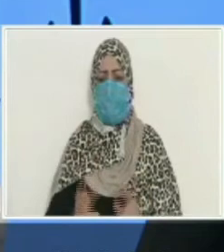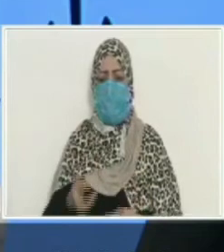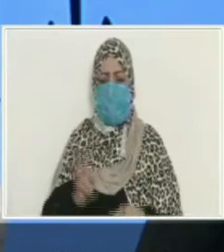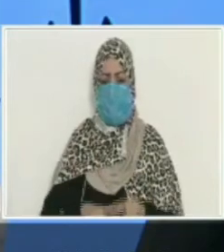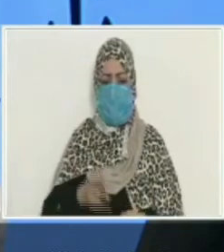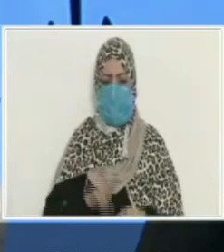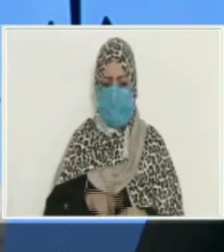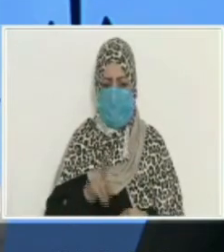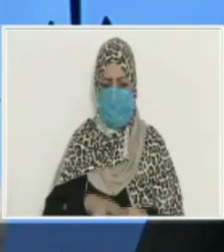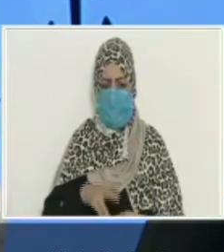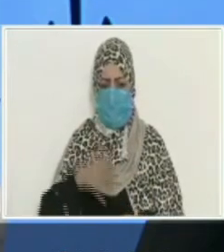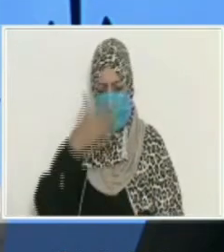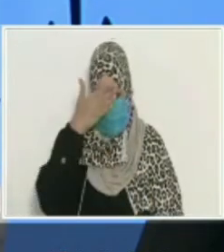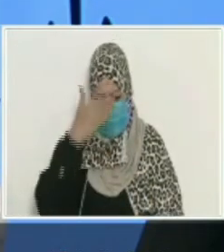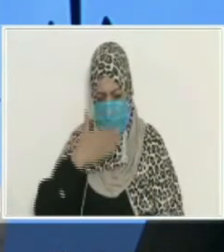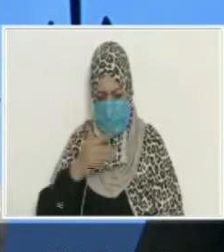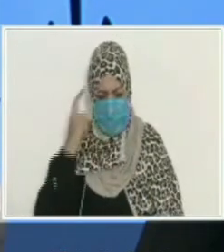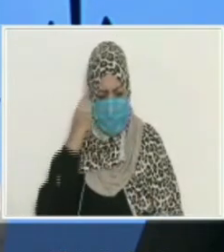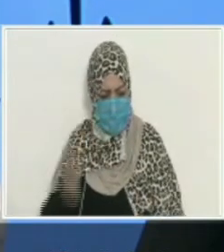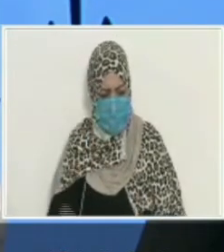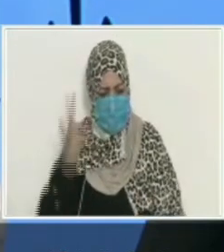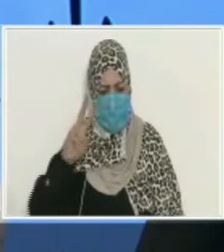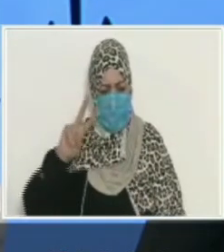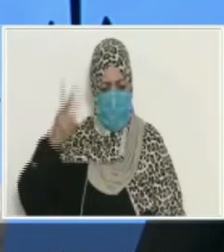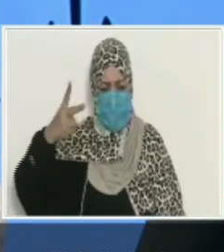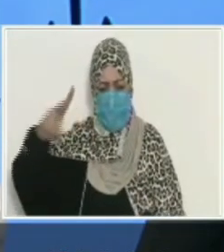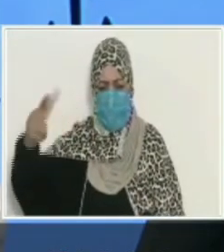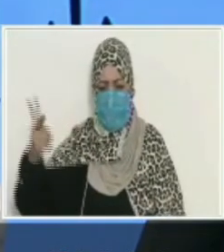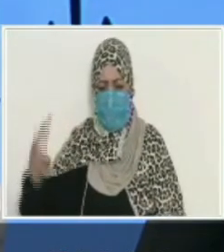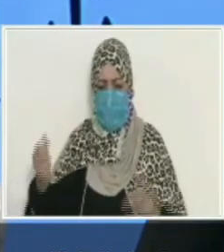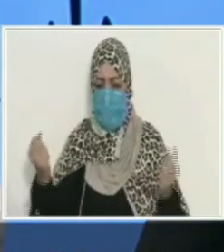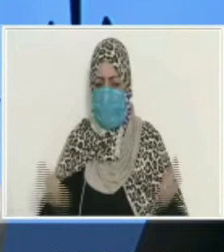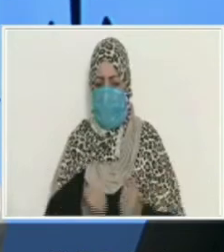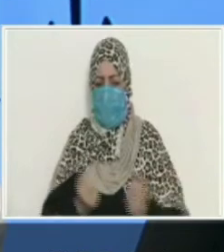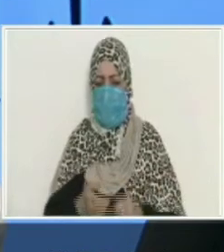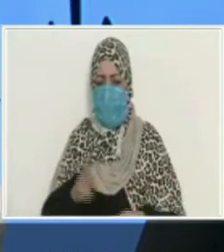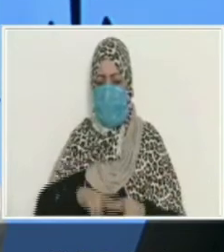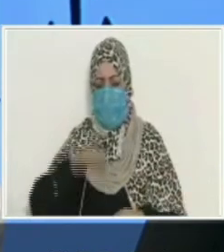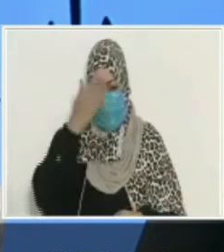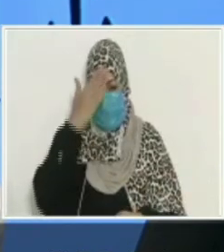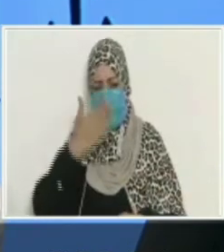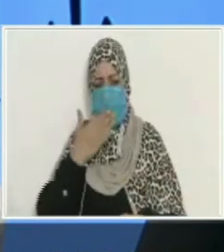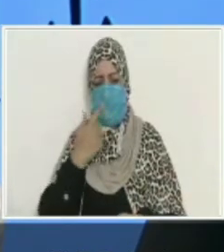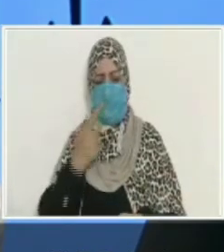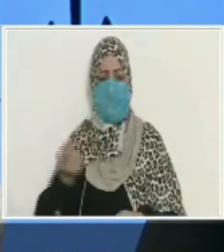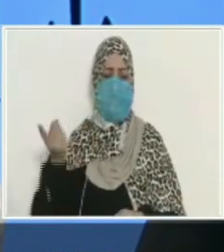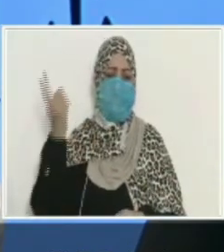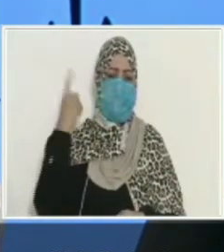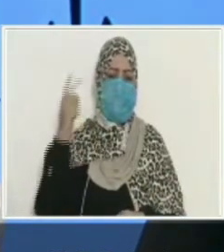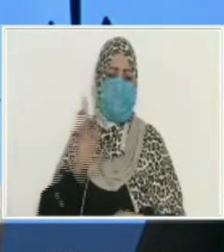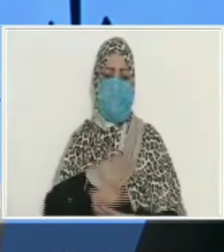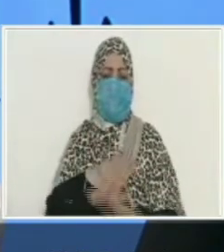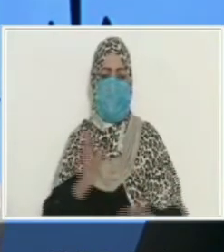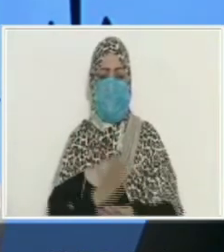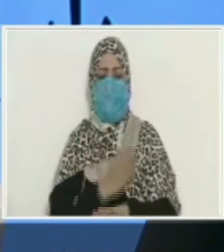السنين الماضية يعني لشق عليه أيما مشقة. فأنا لو كما ذكرت الإمام الشافعي رأى